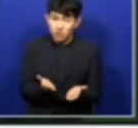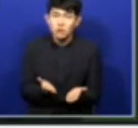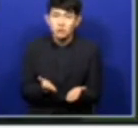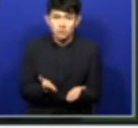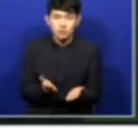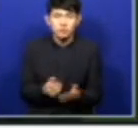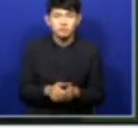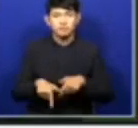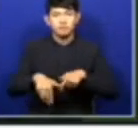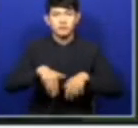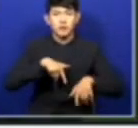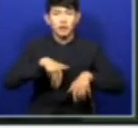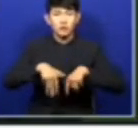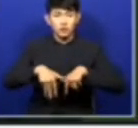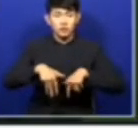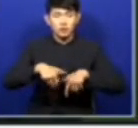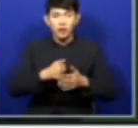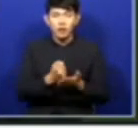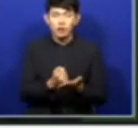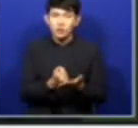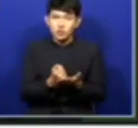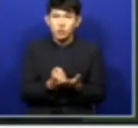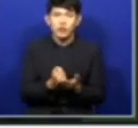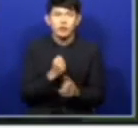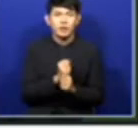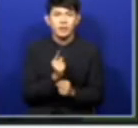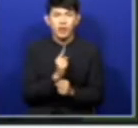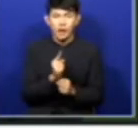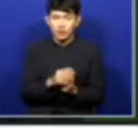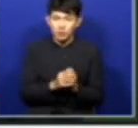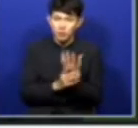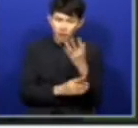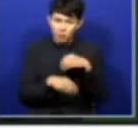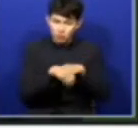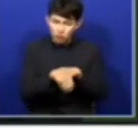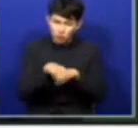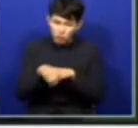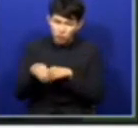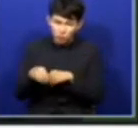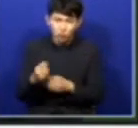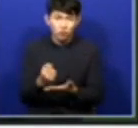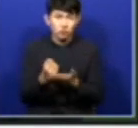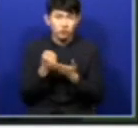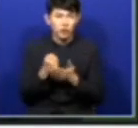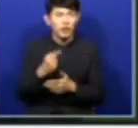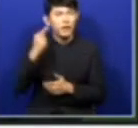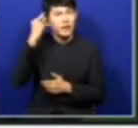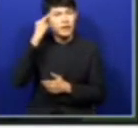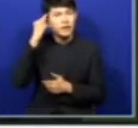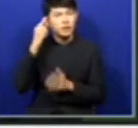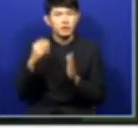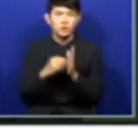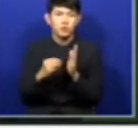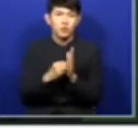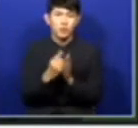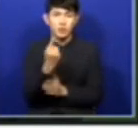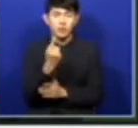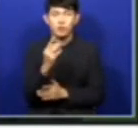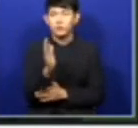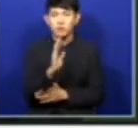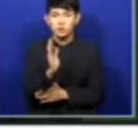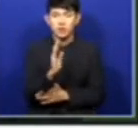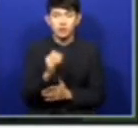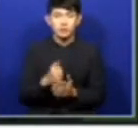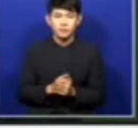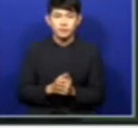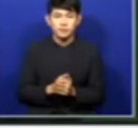ให้ประชาชนช่วยเพิ่มพื้นที่สีเขียวให้กับเมืองขนาดใหญ่ไม่ใช่เฉพาะกรุงเทพมหานครเท่านั้นห